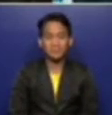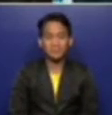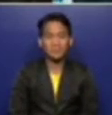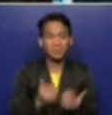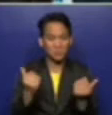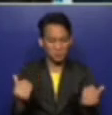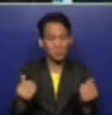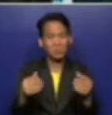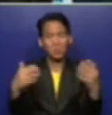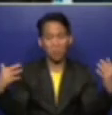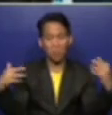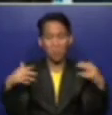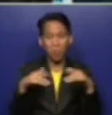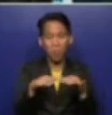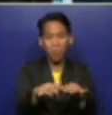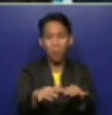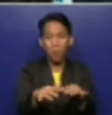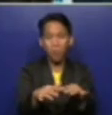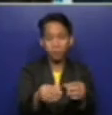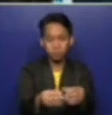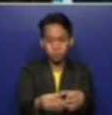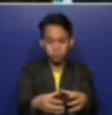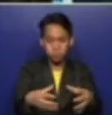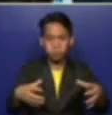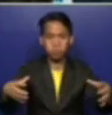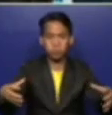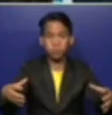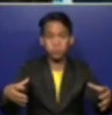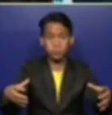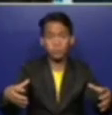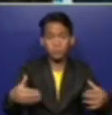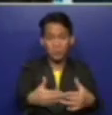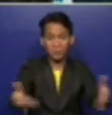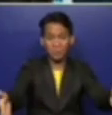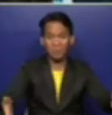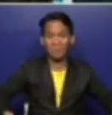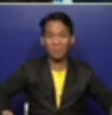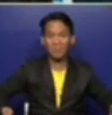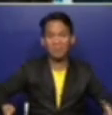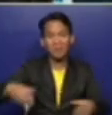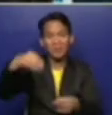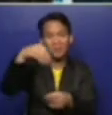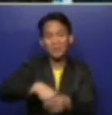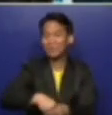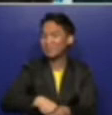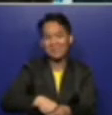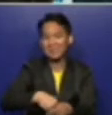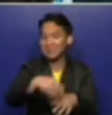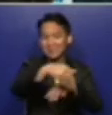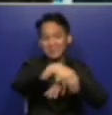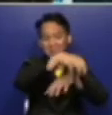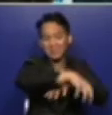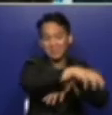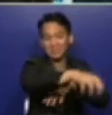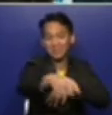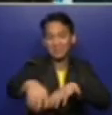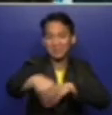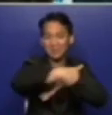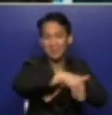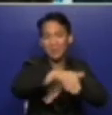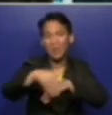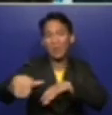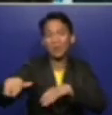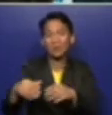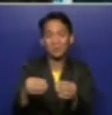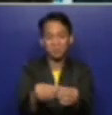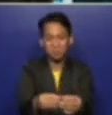นุมในนอกพื้นที่มากยิ่งขึ้นนะครับรวมทั้งเน้นย้ำให้เจ้าหน้าที่เนี่ยได้มีความพยายามที่จะอด